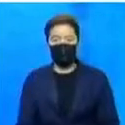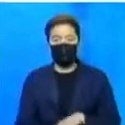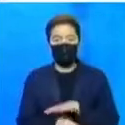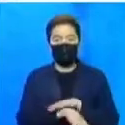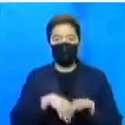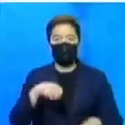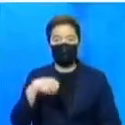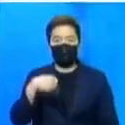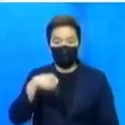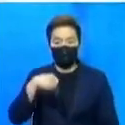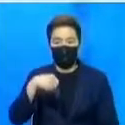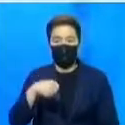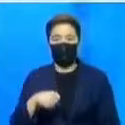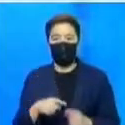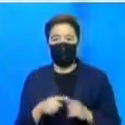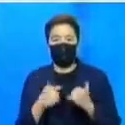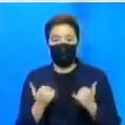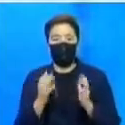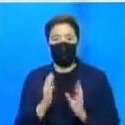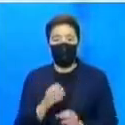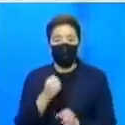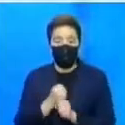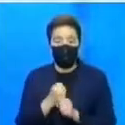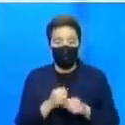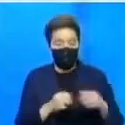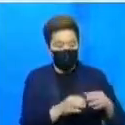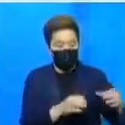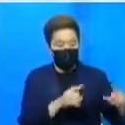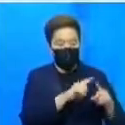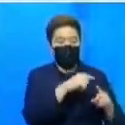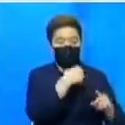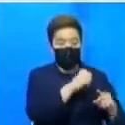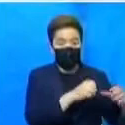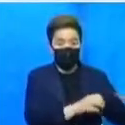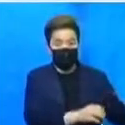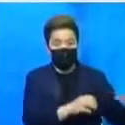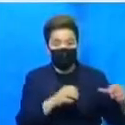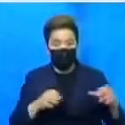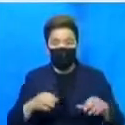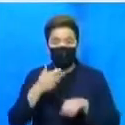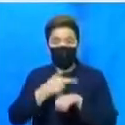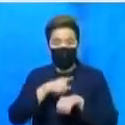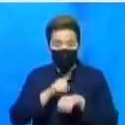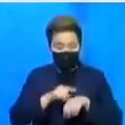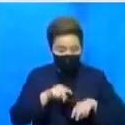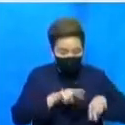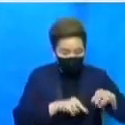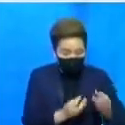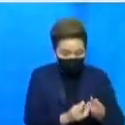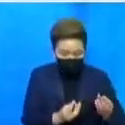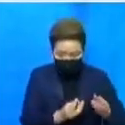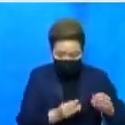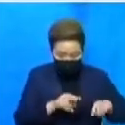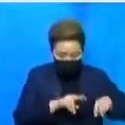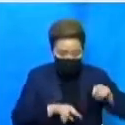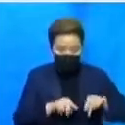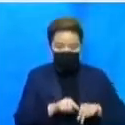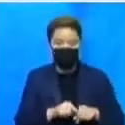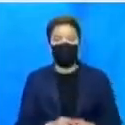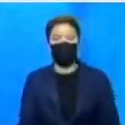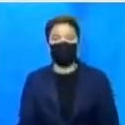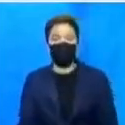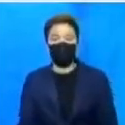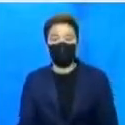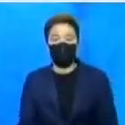หมายเลข10พนักงานนำกล่องลูกบอลยางหมายเลข10มาให้ประธานกรรมการได้ตรวจสอบค่ะ